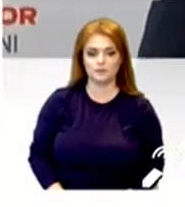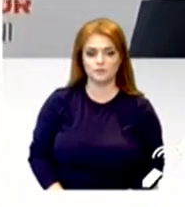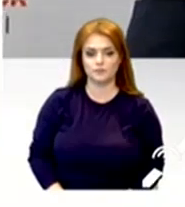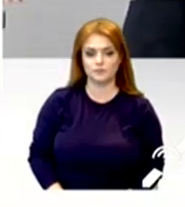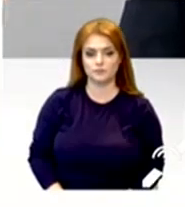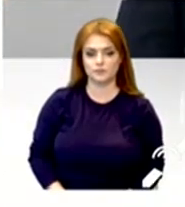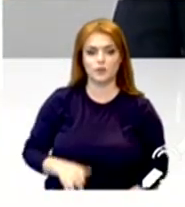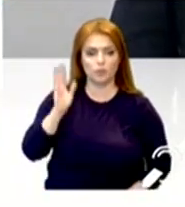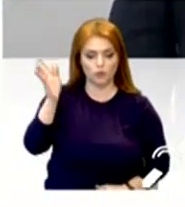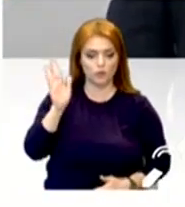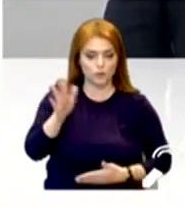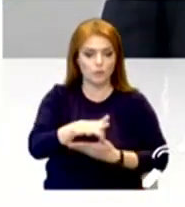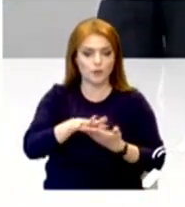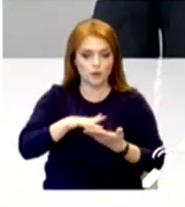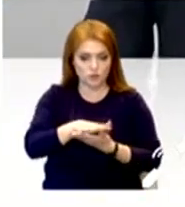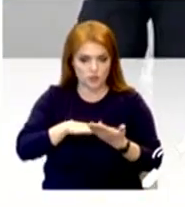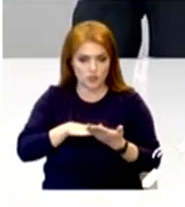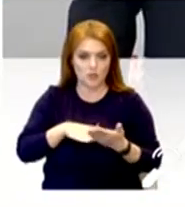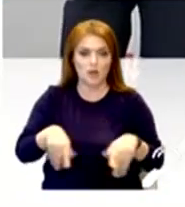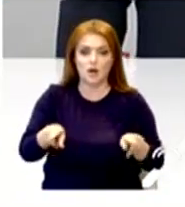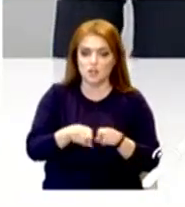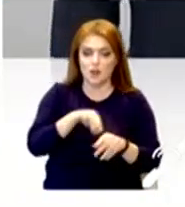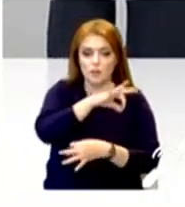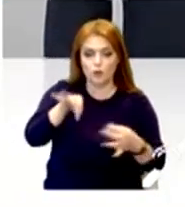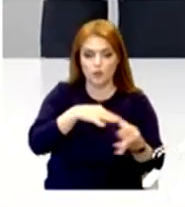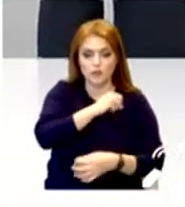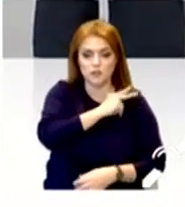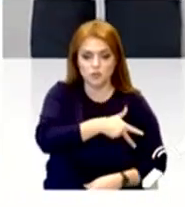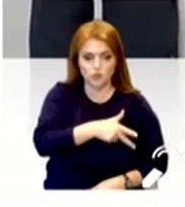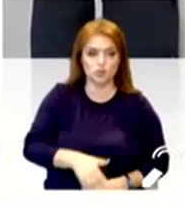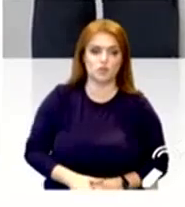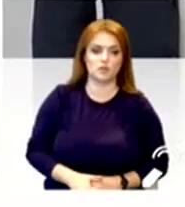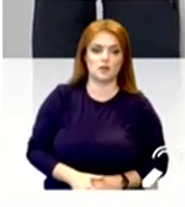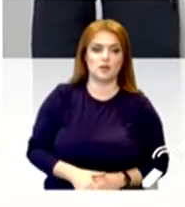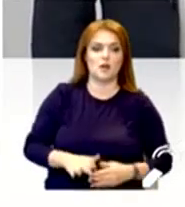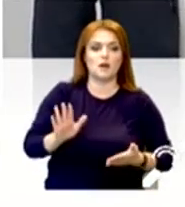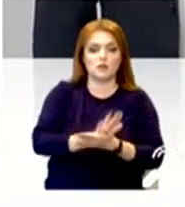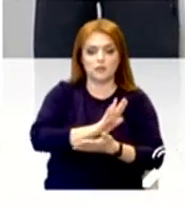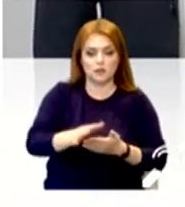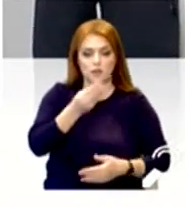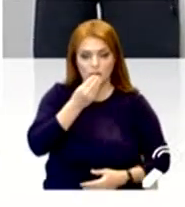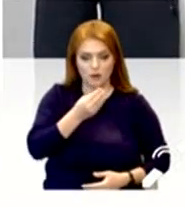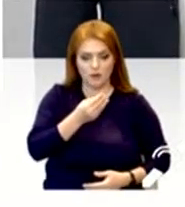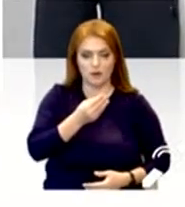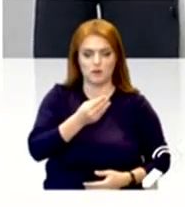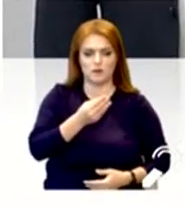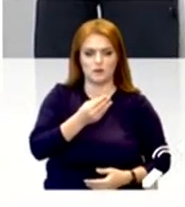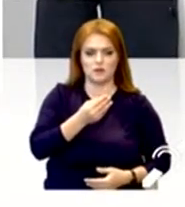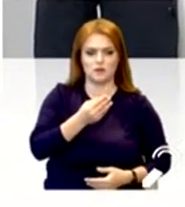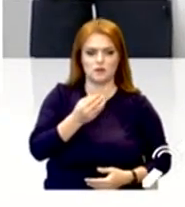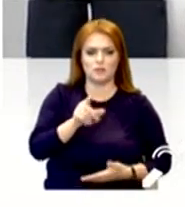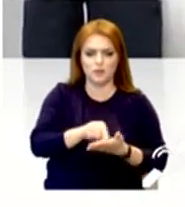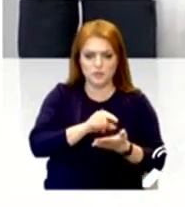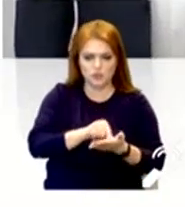Noi vom prelungi următoarele proiecte sociale. Cum ar fi? Glucometre gratuite pentru femeile însărcinate și pensionare.